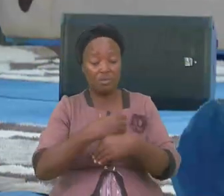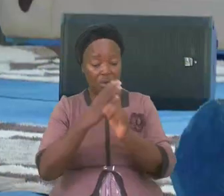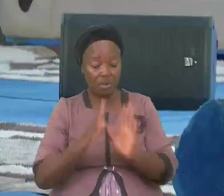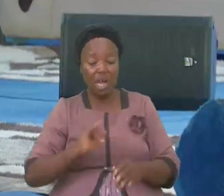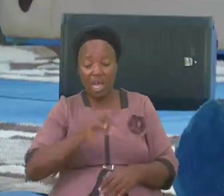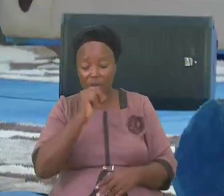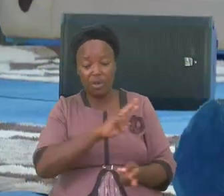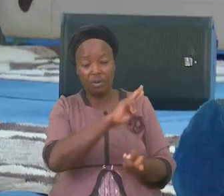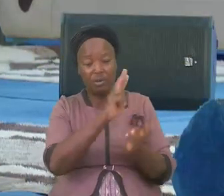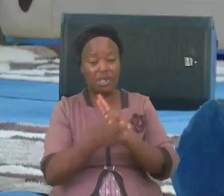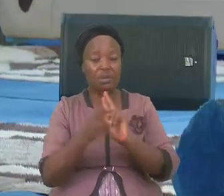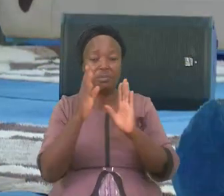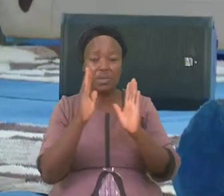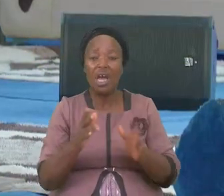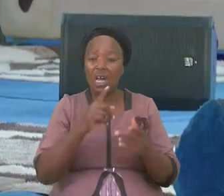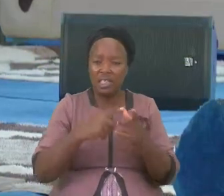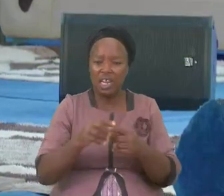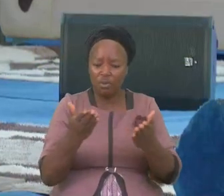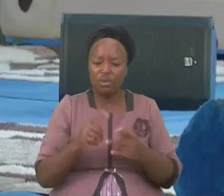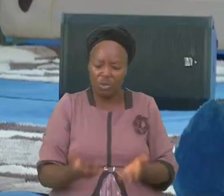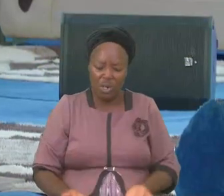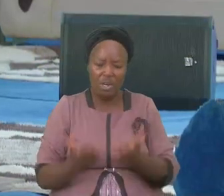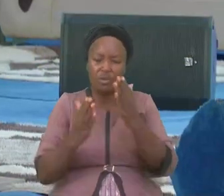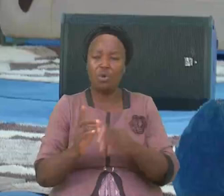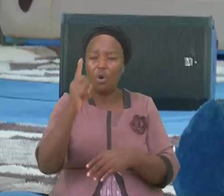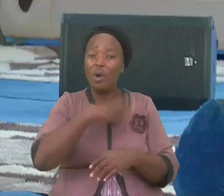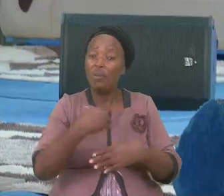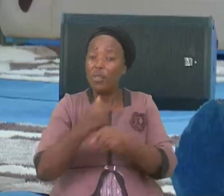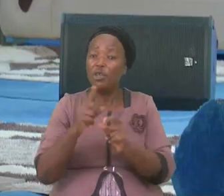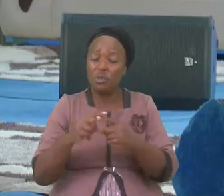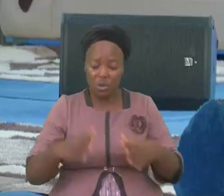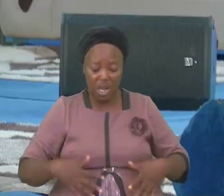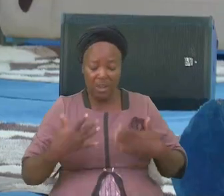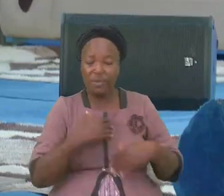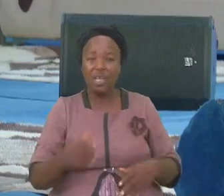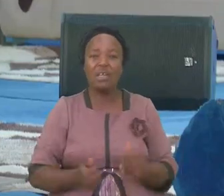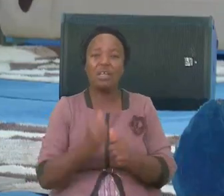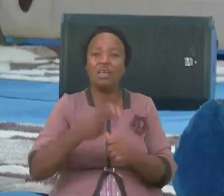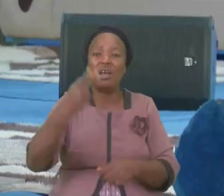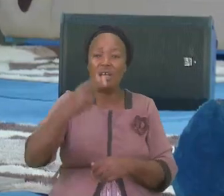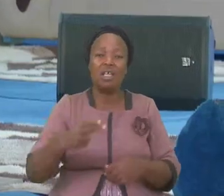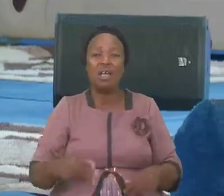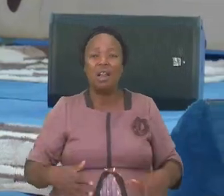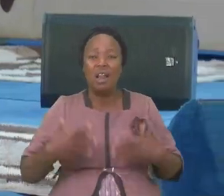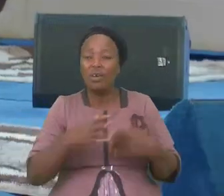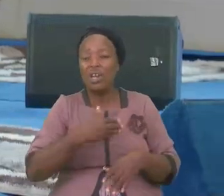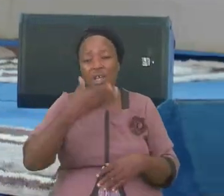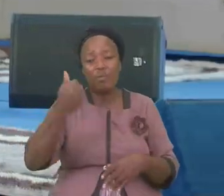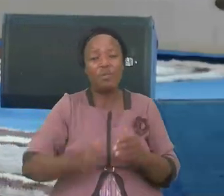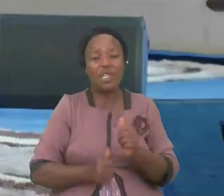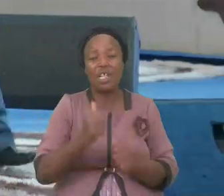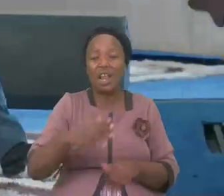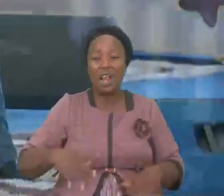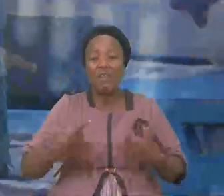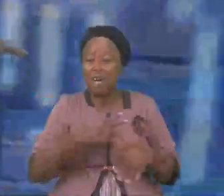ton rédempteur, et je veux t'élever, je veux te faire vivre une vie meilleure, une vie